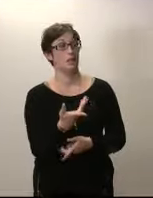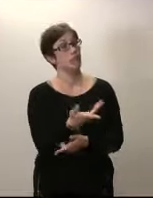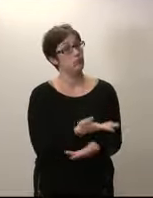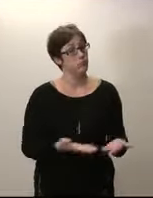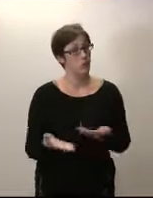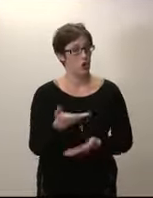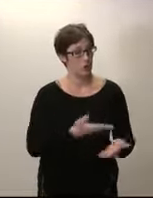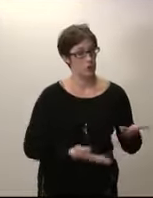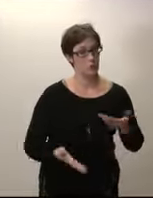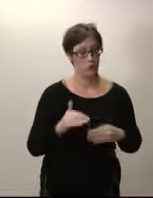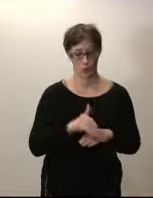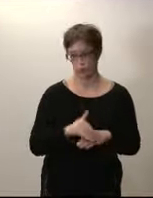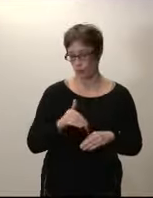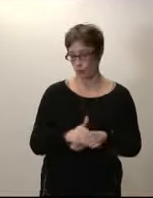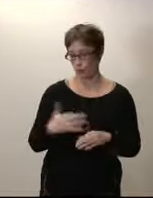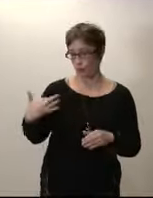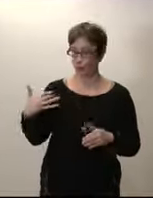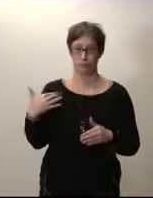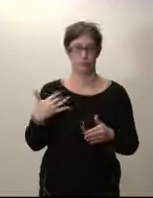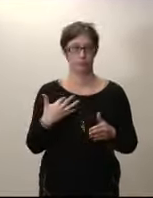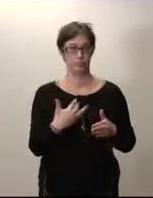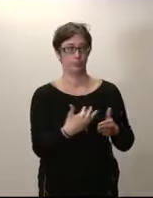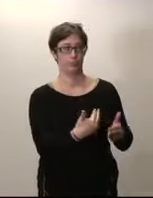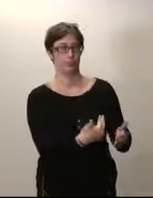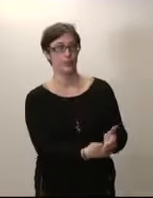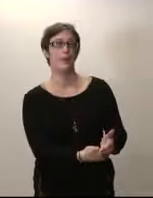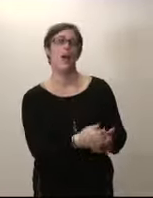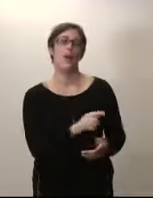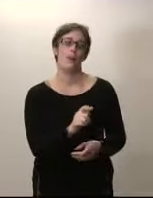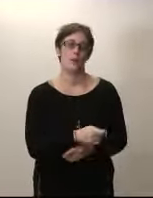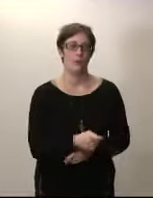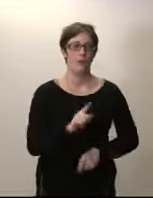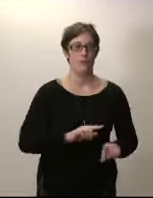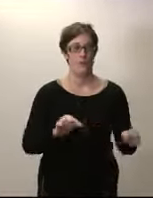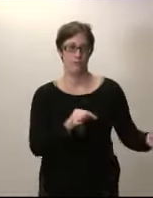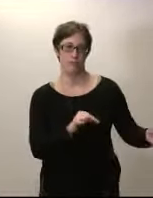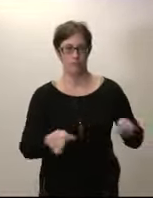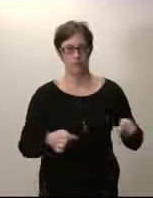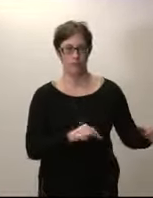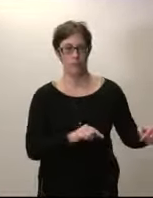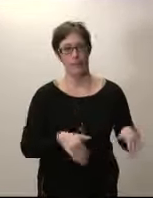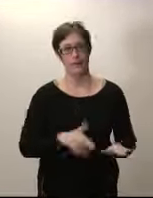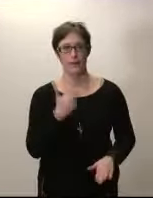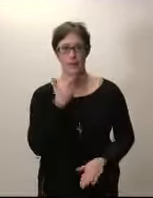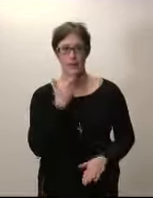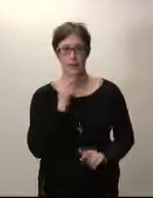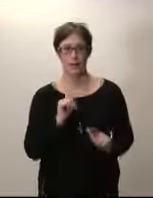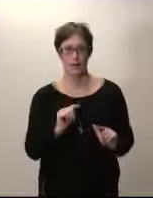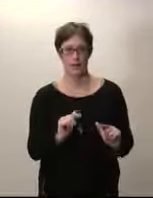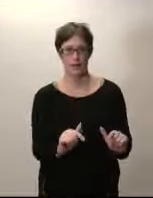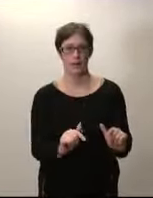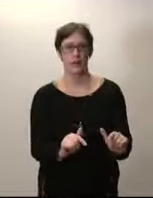échanges de ce soir, qui ont été faits bien sûr avec parfois vigueur, mais aussi avec qualité. Je vous demande de rester en place, puisqu'il y a les